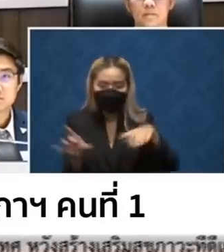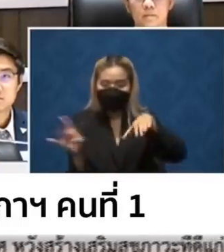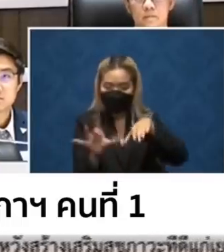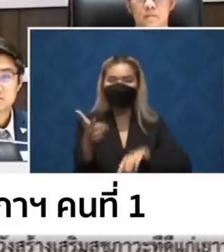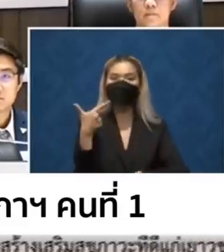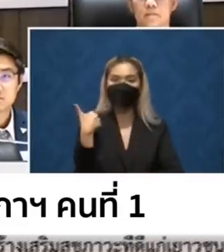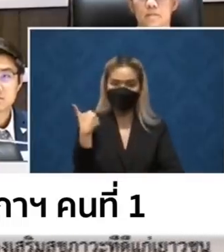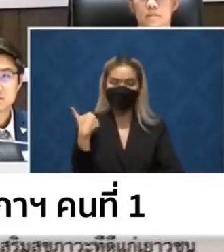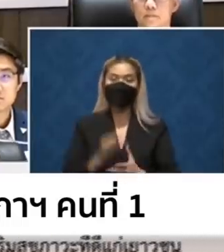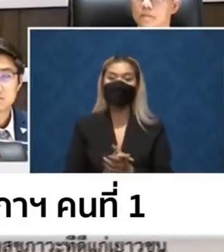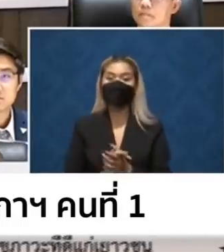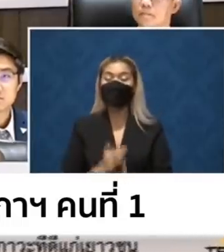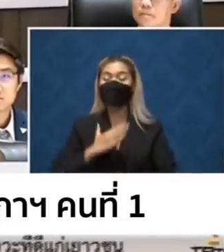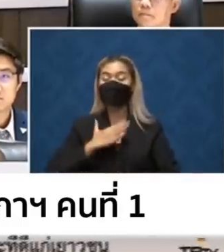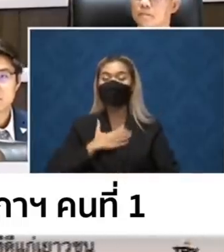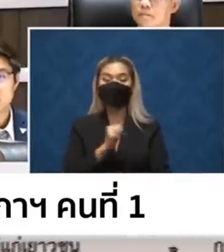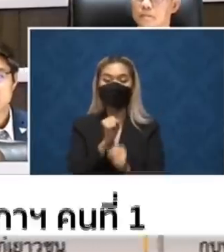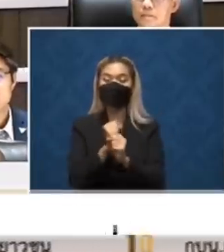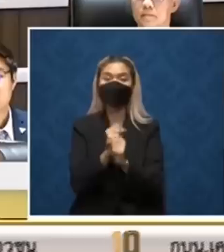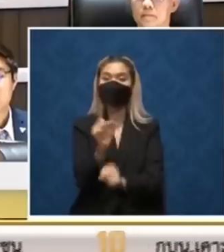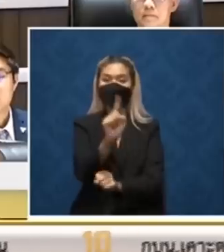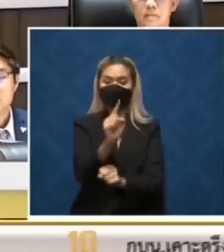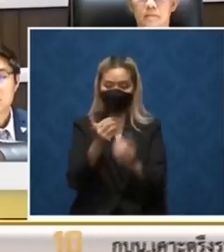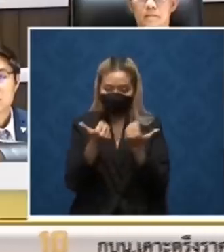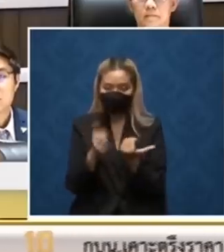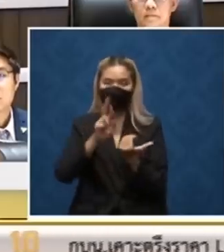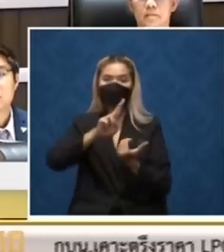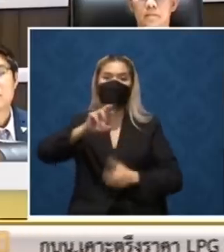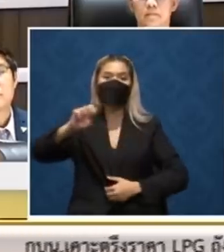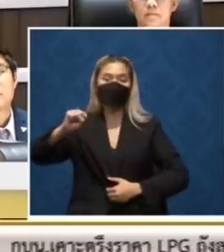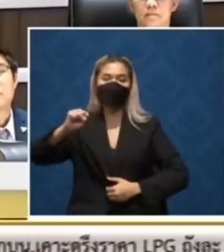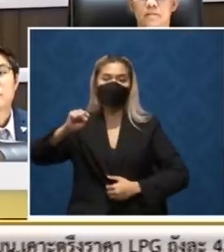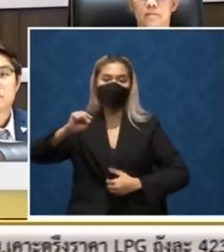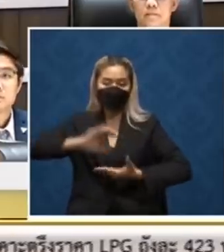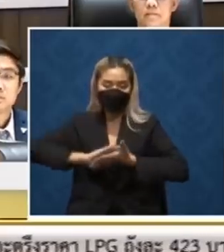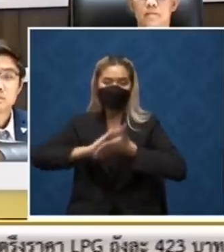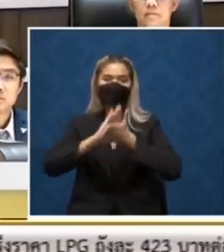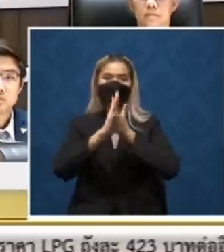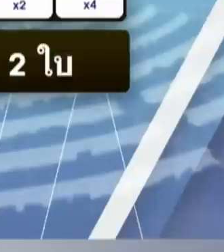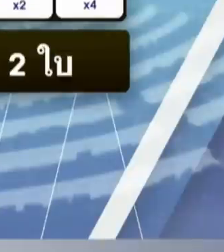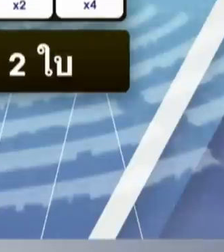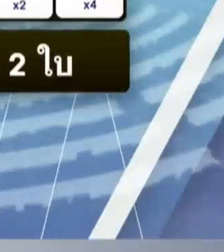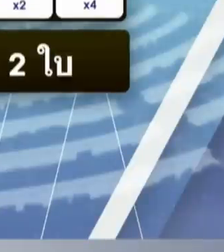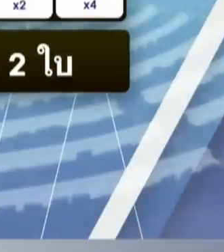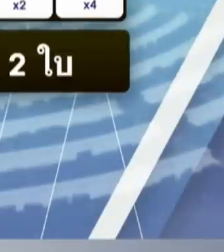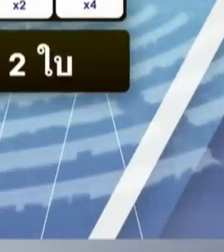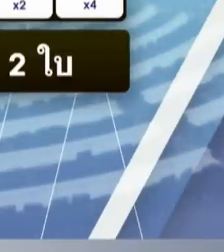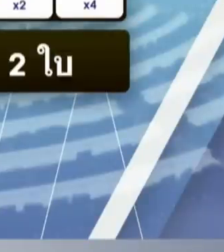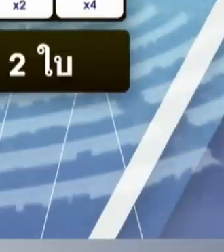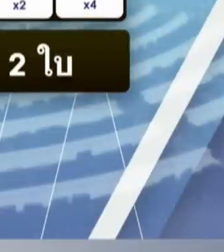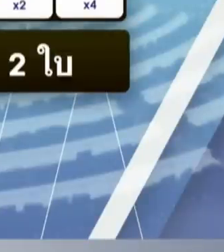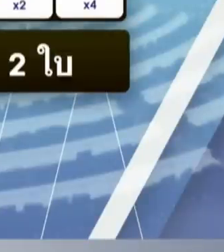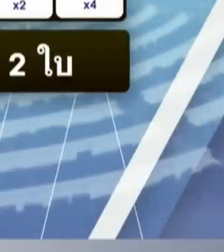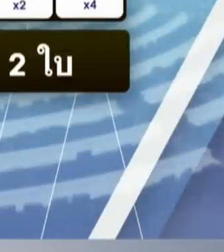ำแหน่งรองประธานสภาคนที่1ด้วยคะแนน312เสียงส่วนคุณวิทยาแก้วประดายได้105 105คะแนนนะค